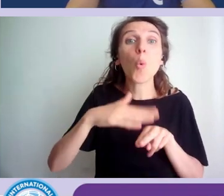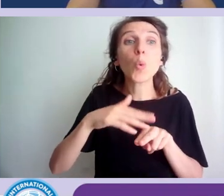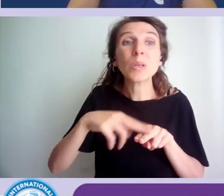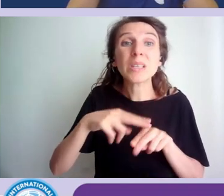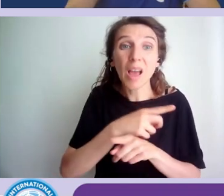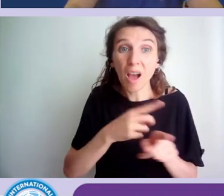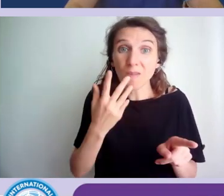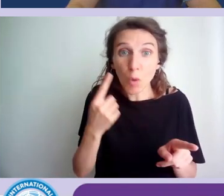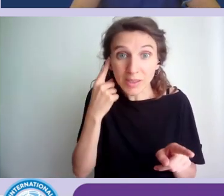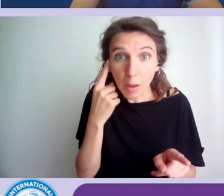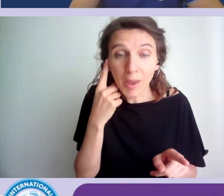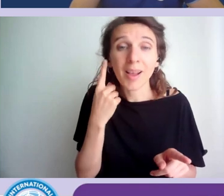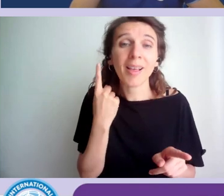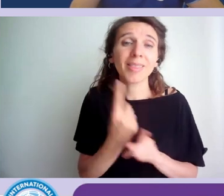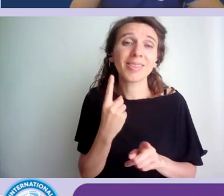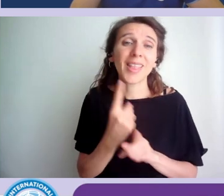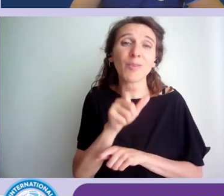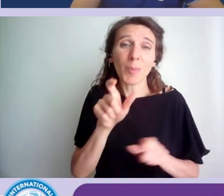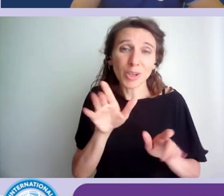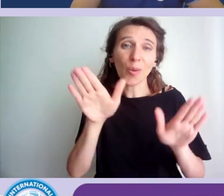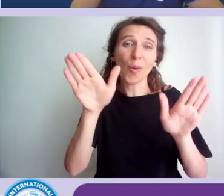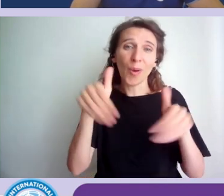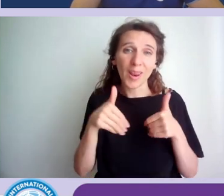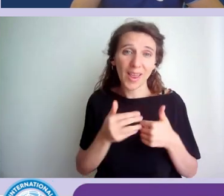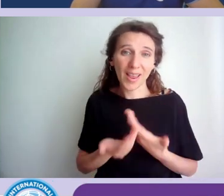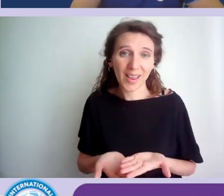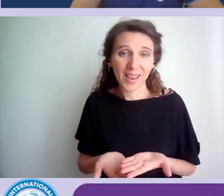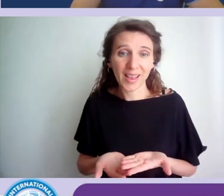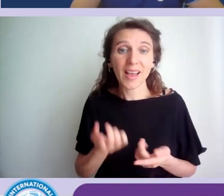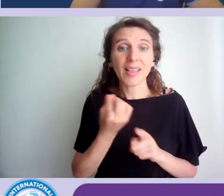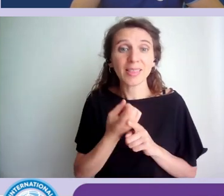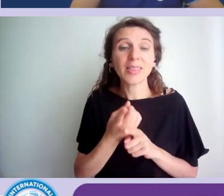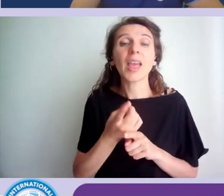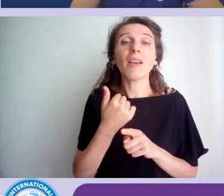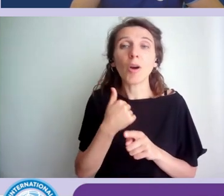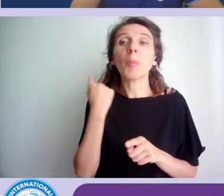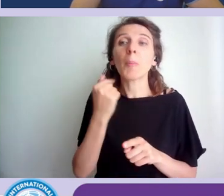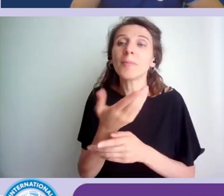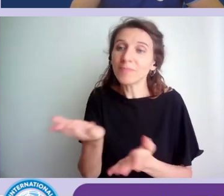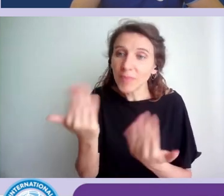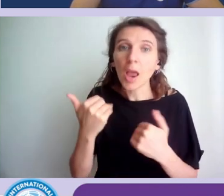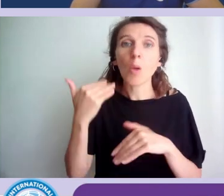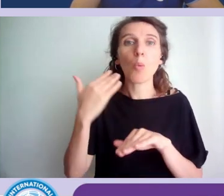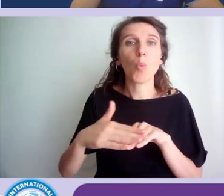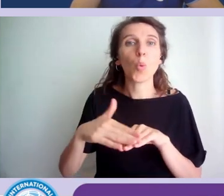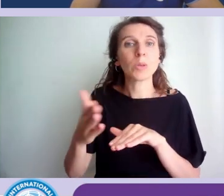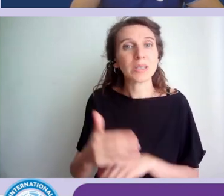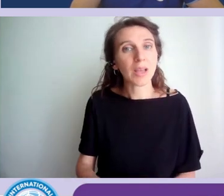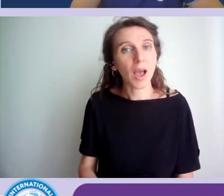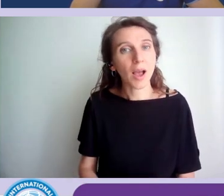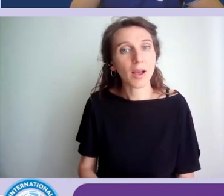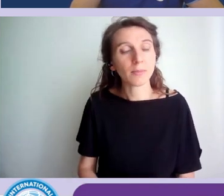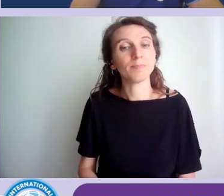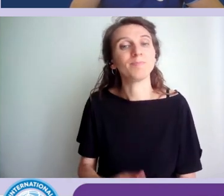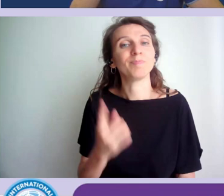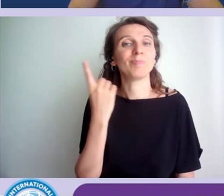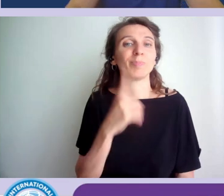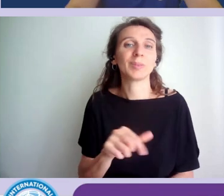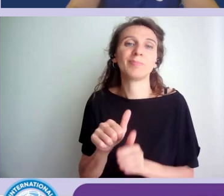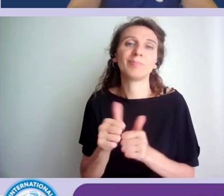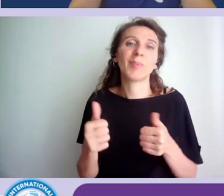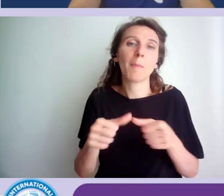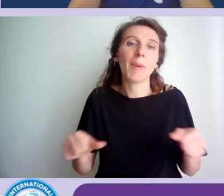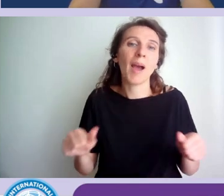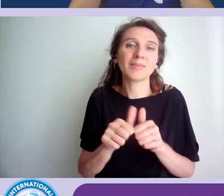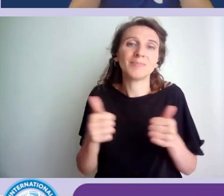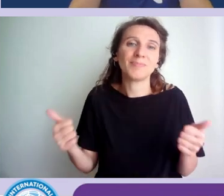guarda da un po' devo coinvolgere le persone devo effettivamente farglielo utilizzare dunque la differenza